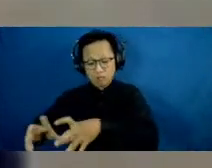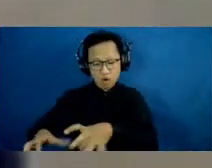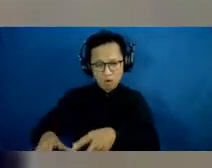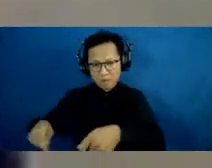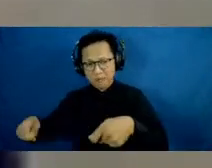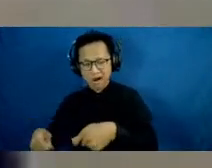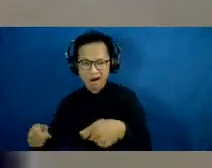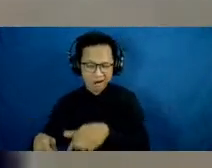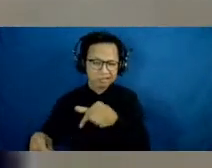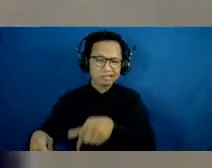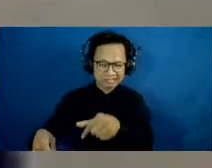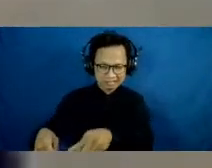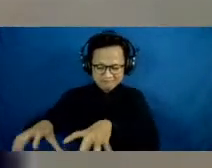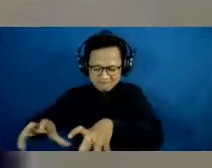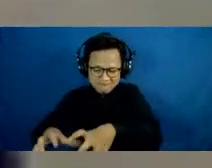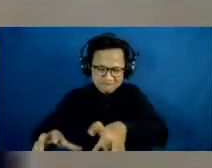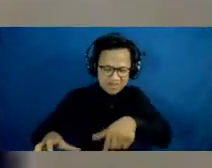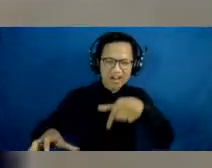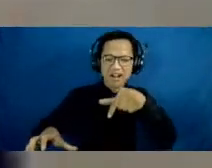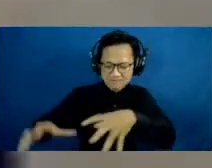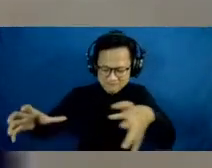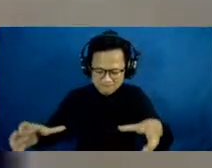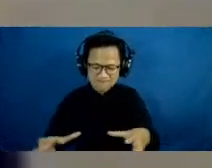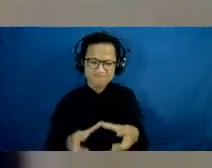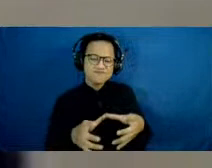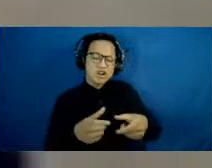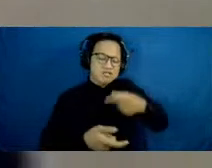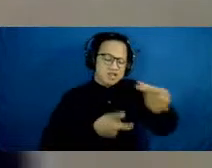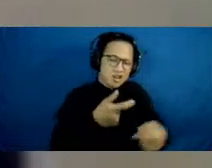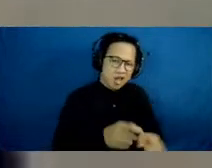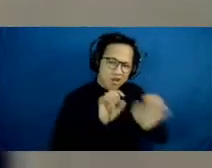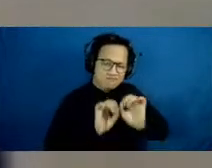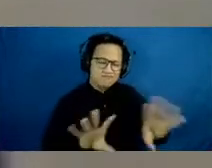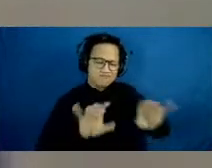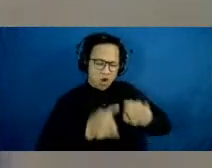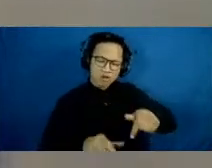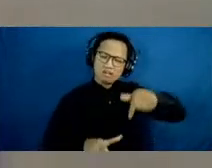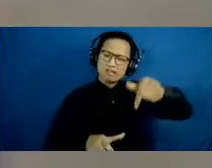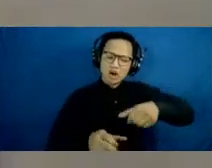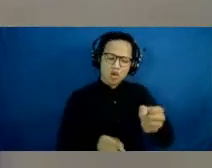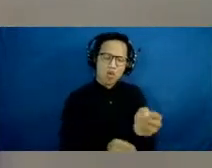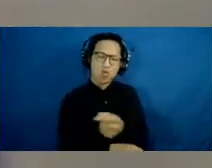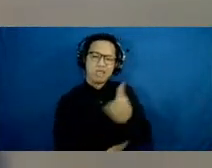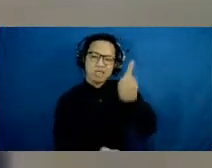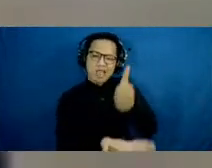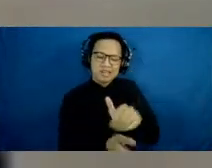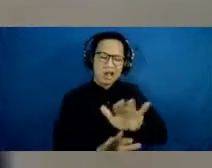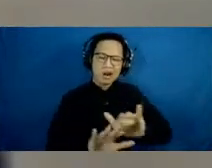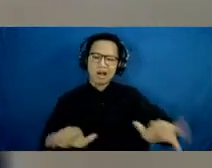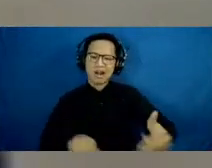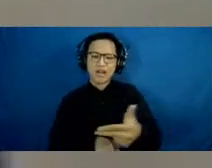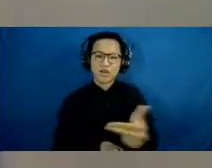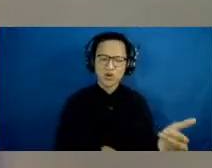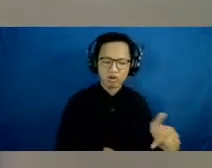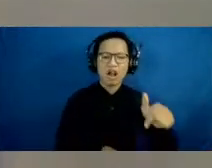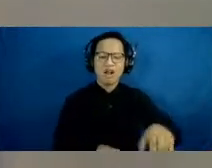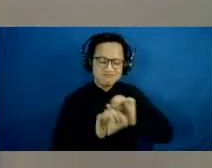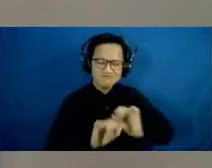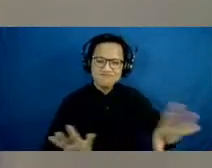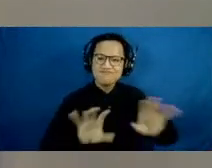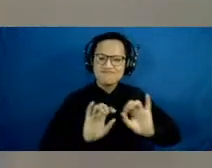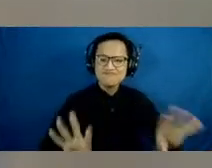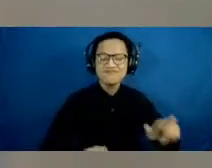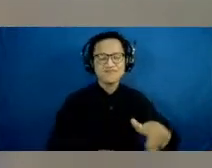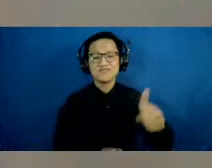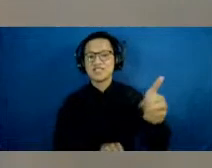kita narasikan misalnya ini dibuat oleh anak Indonesia ataupun rumahan homemade gitu ya. Bedanya